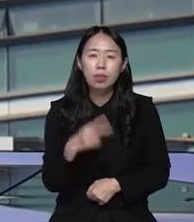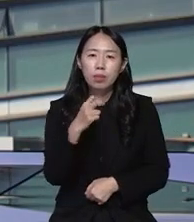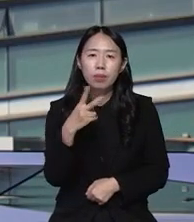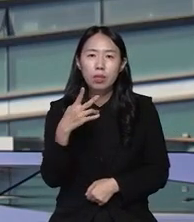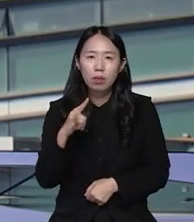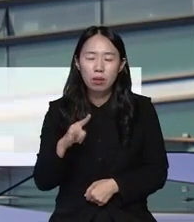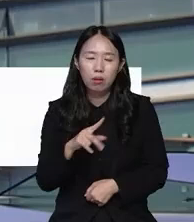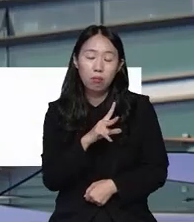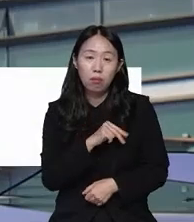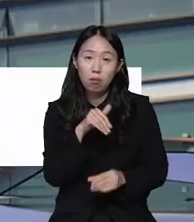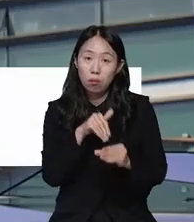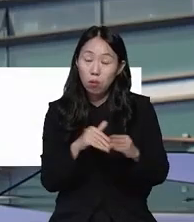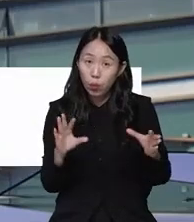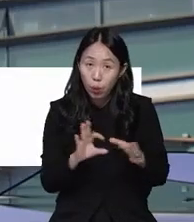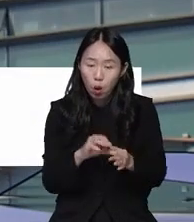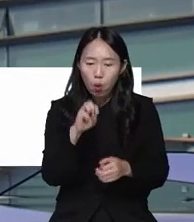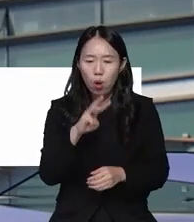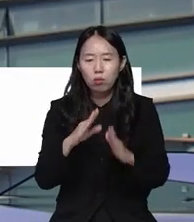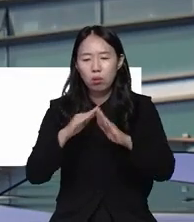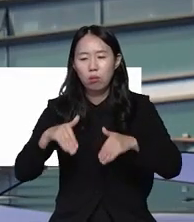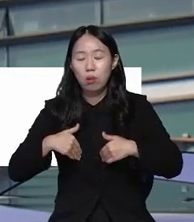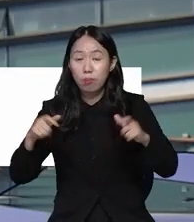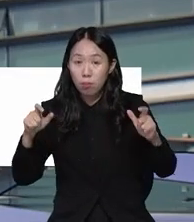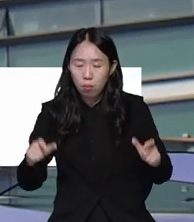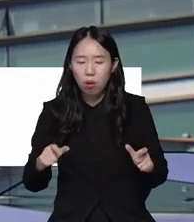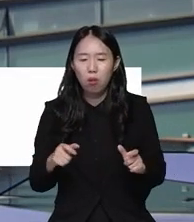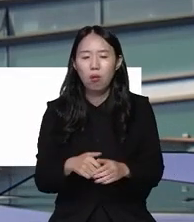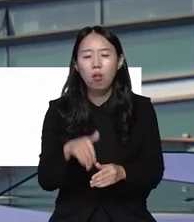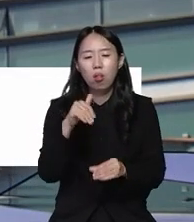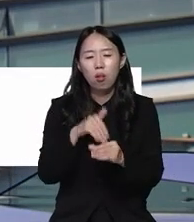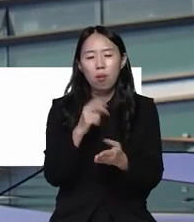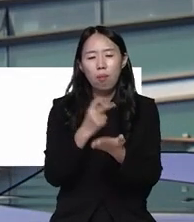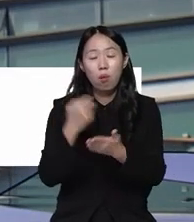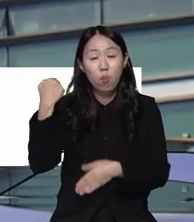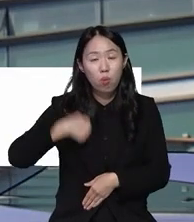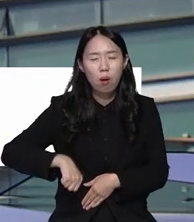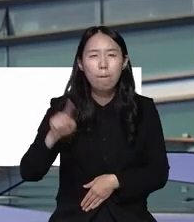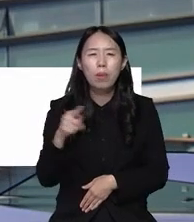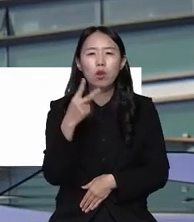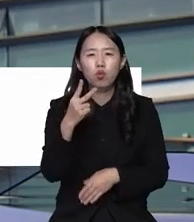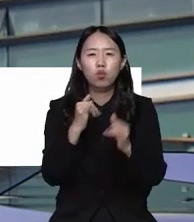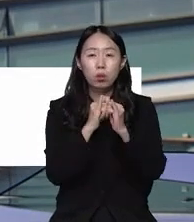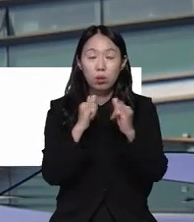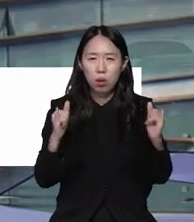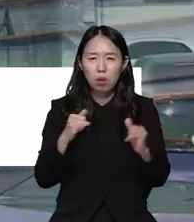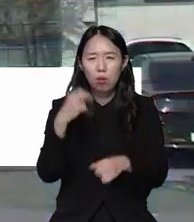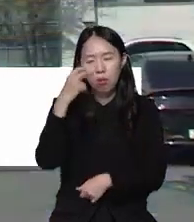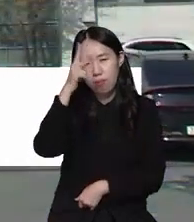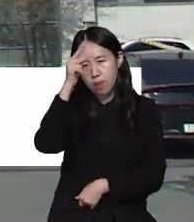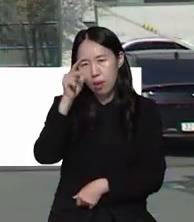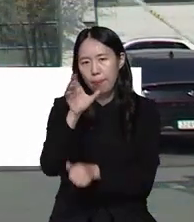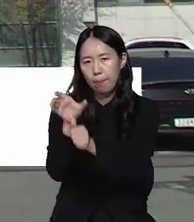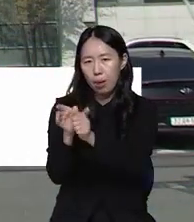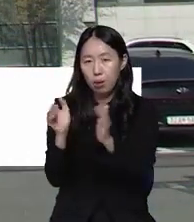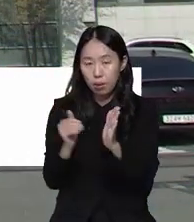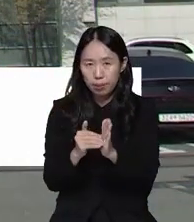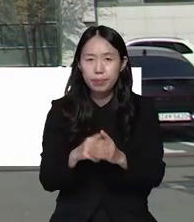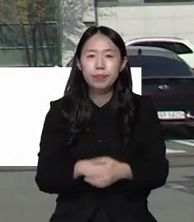제22대 국회의원 선거와 관련해 광주 전남에서 공직선거법을 위반한 102명이 검찰에